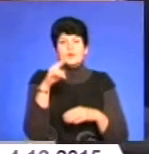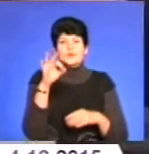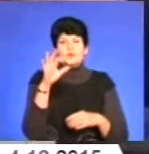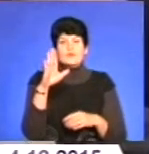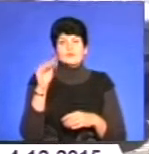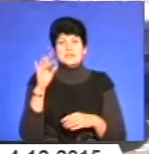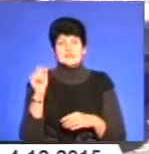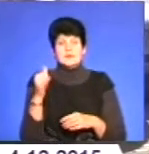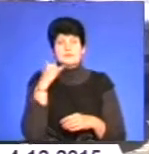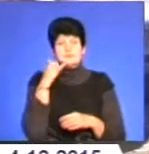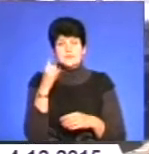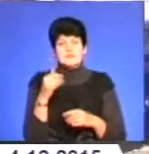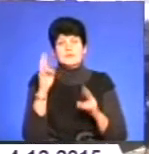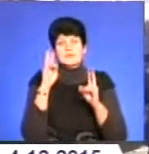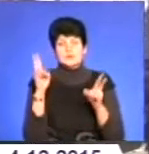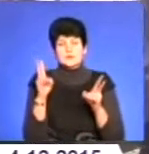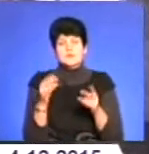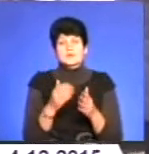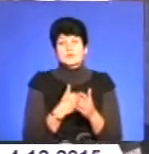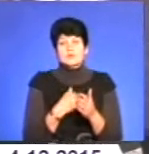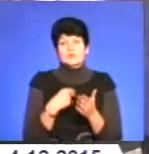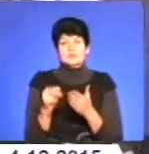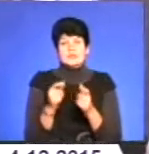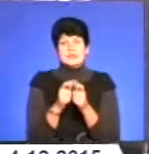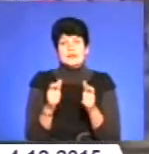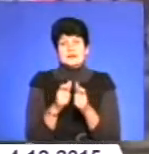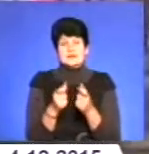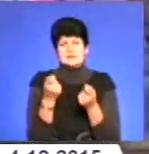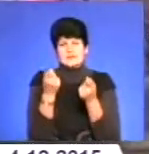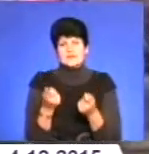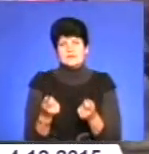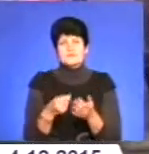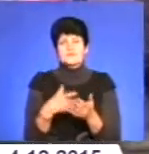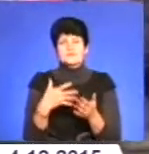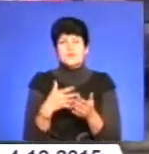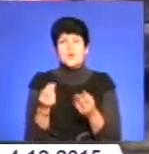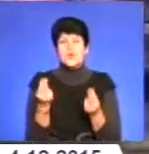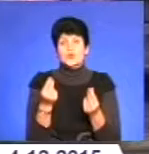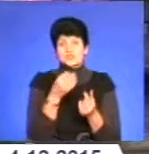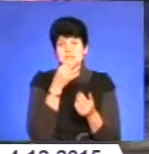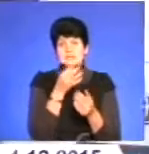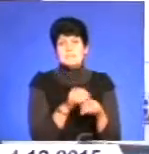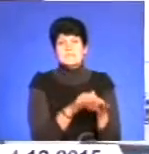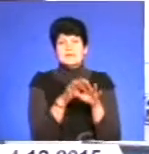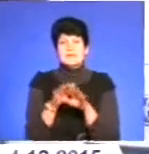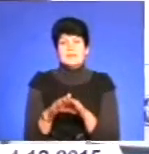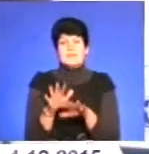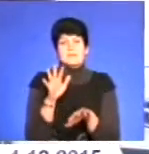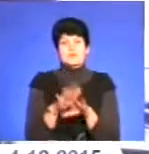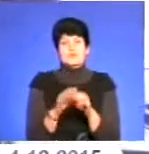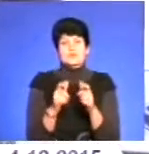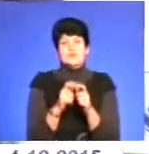зателефонували невідомі і запропонували придбати картки на заправку пальним за дешевими цінами. Гроші сказали перекинути на банківську